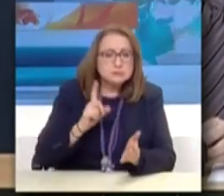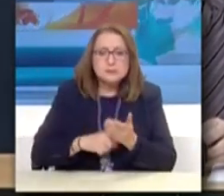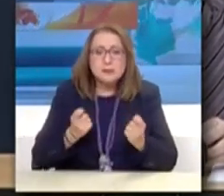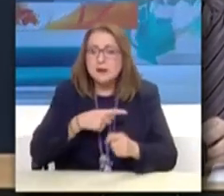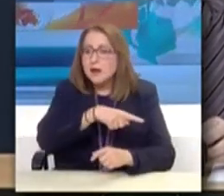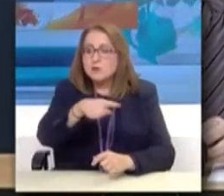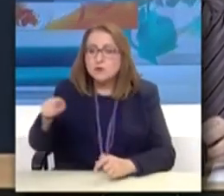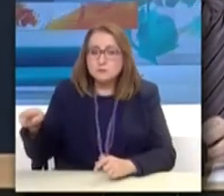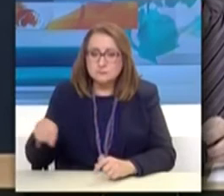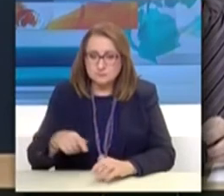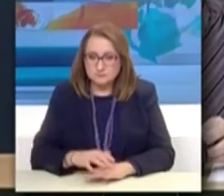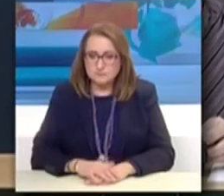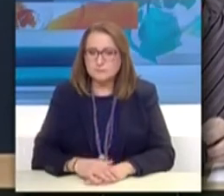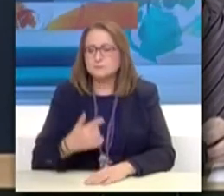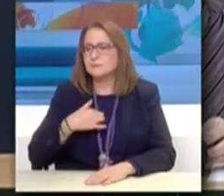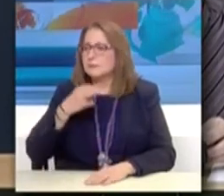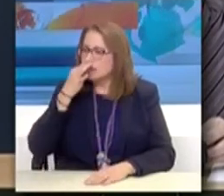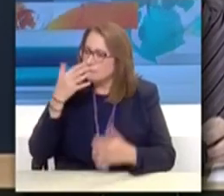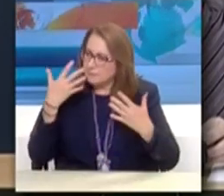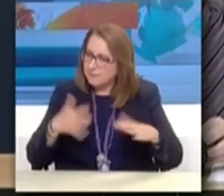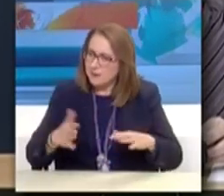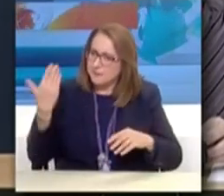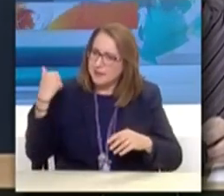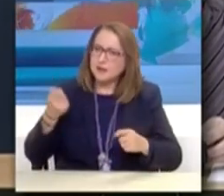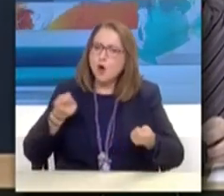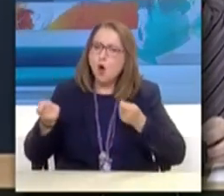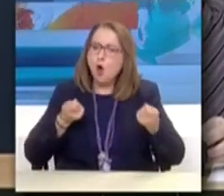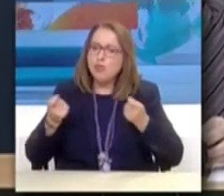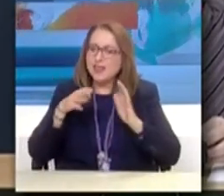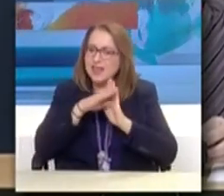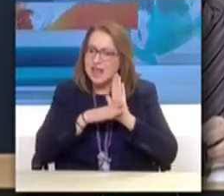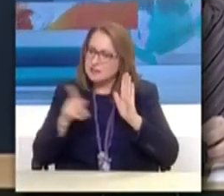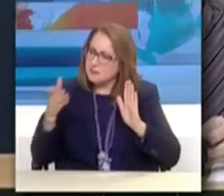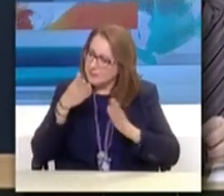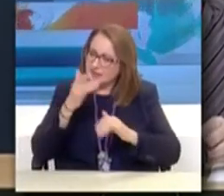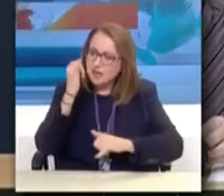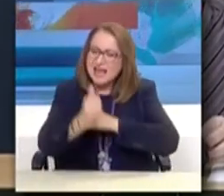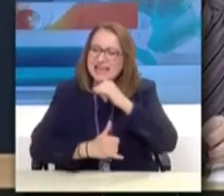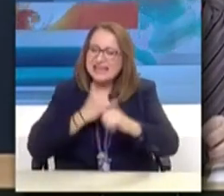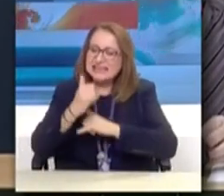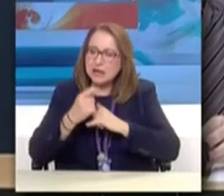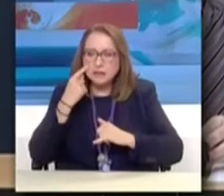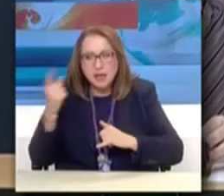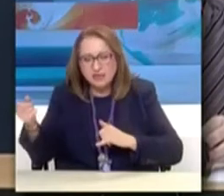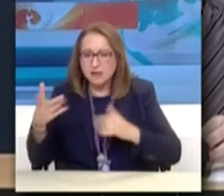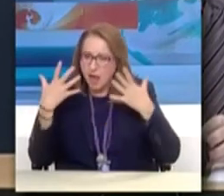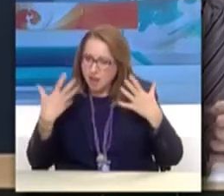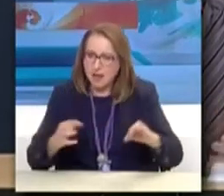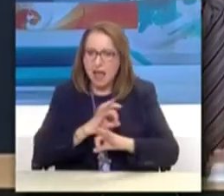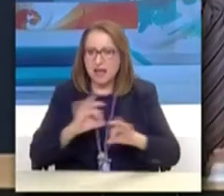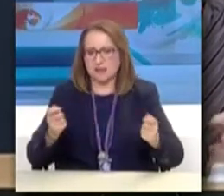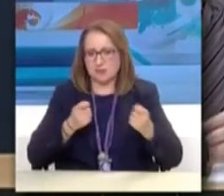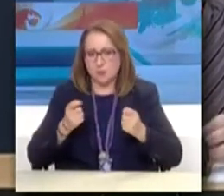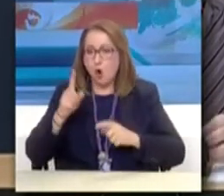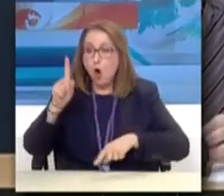γύρω του? Σας παραπέμπω στις οδηγίες του Εθνικού Οργανισμού Δημόσιας Υγείας, είναι ανερτημένες στο διαδίκτυο. Να πω πολύ γρήγορα ότι για αυτούς που